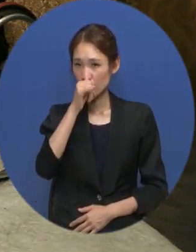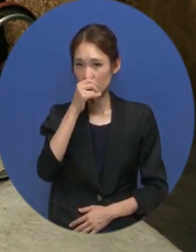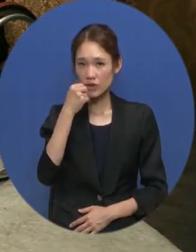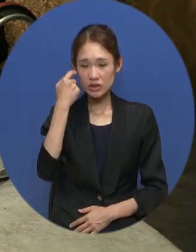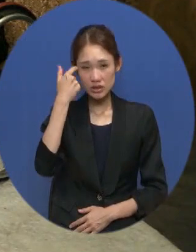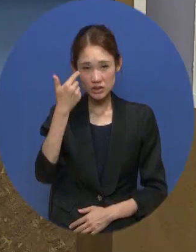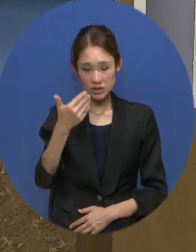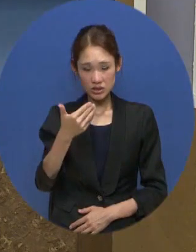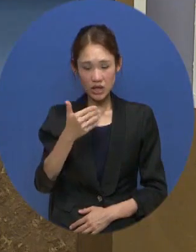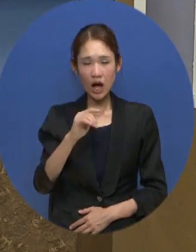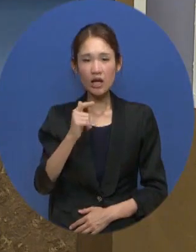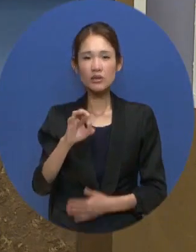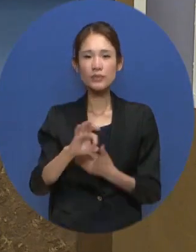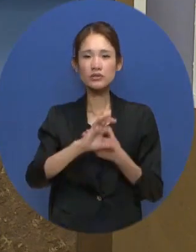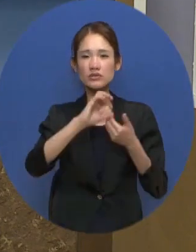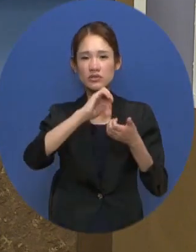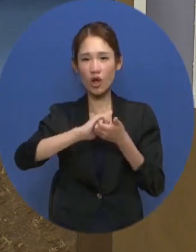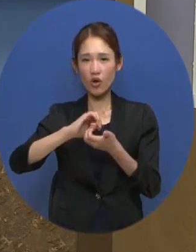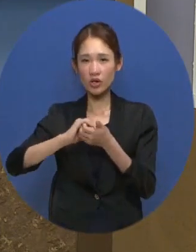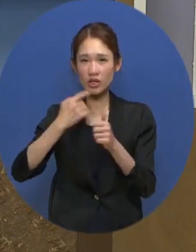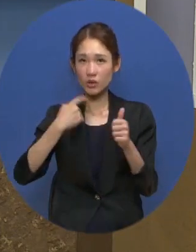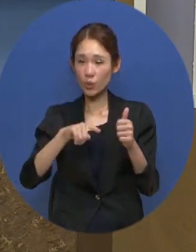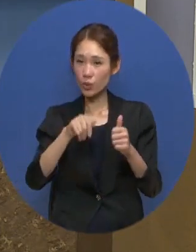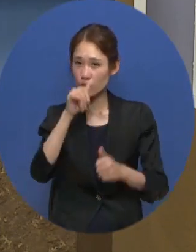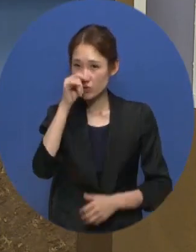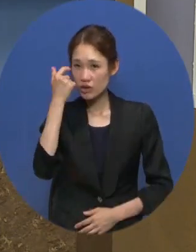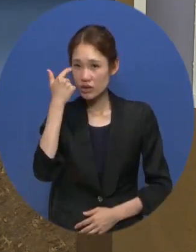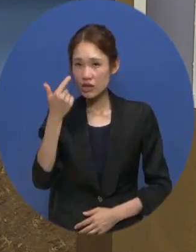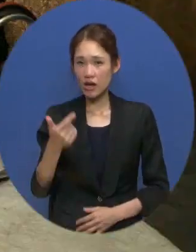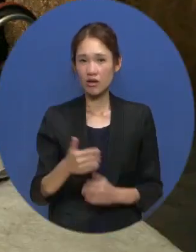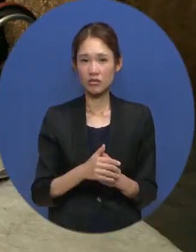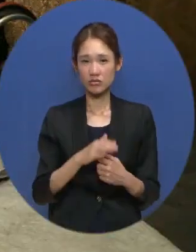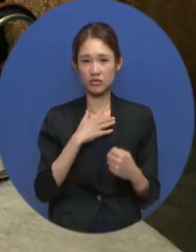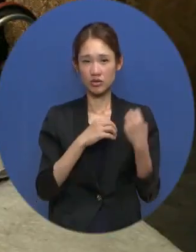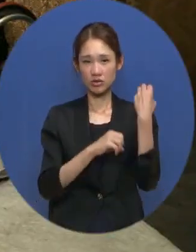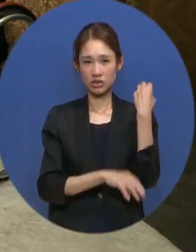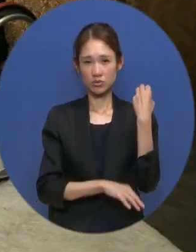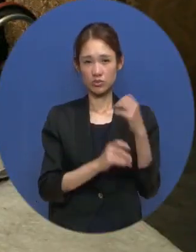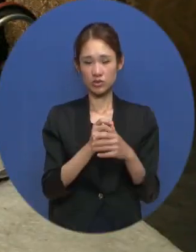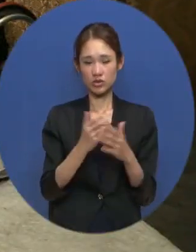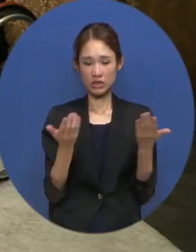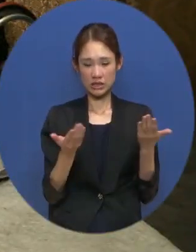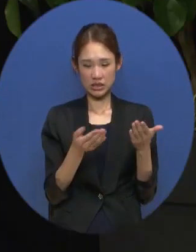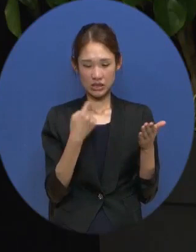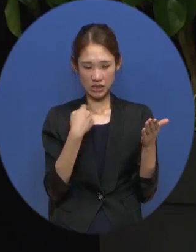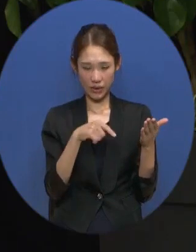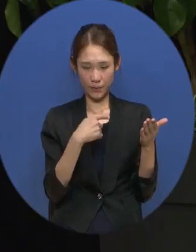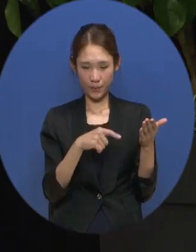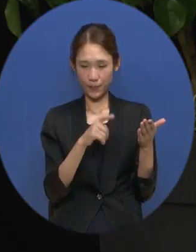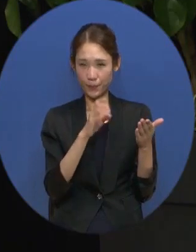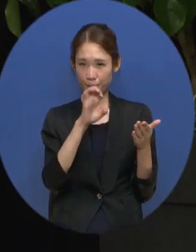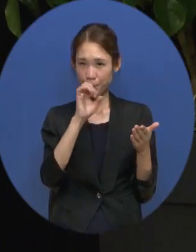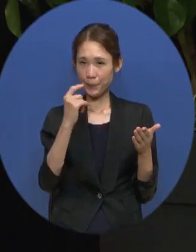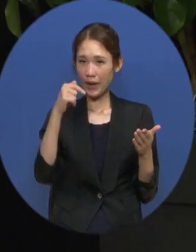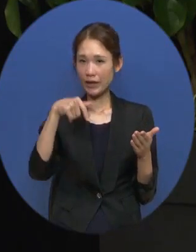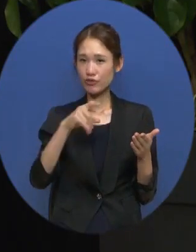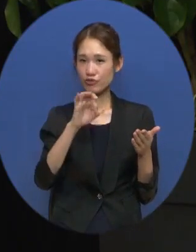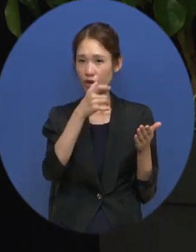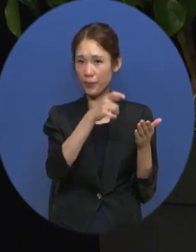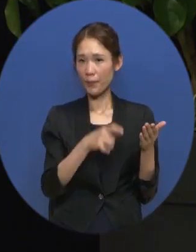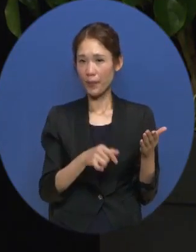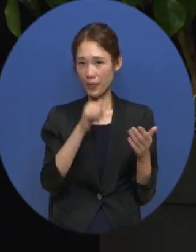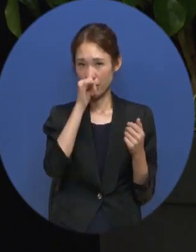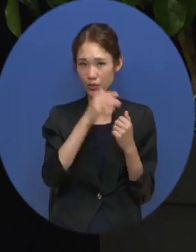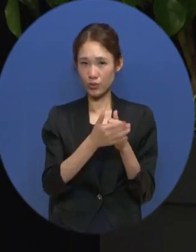정규적으로 이루어지는 교육이 있는 건가요? 아, 저희는 기본적으로 업무 매뉴얼이 다 있고요. 네. 각